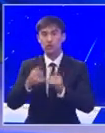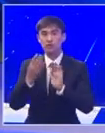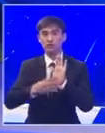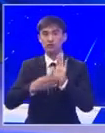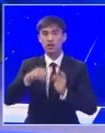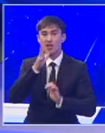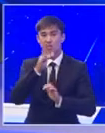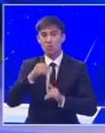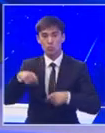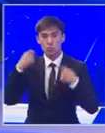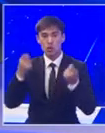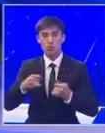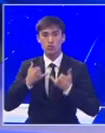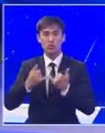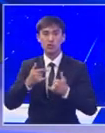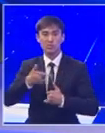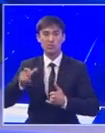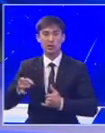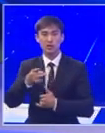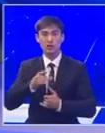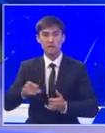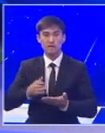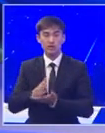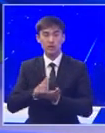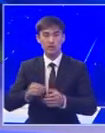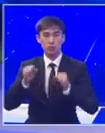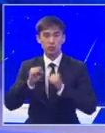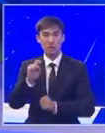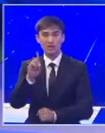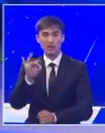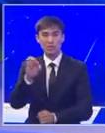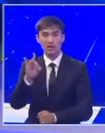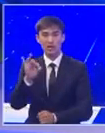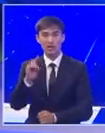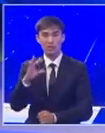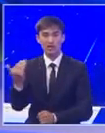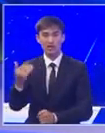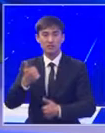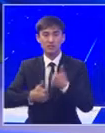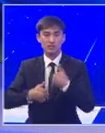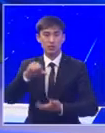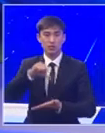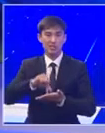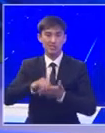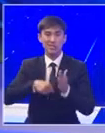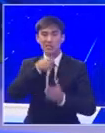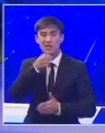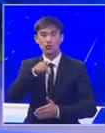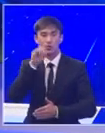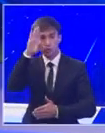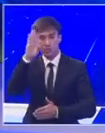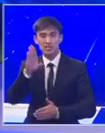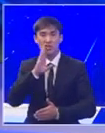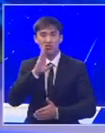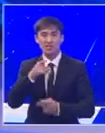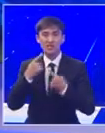90-летнему юбилею почетного гражданина района, ветерана спорта Аскарбека Рахимова. В состязаниях приняли участие старшие юноши и